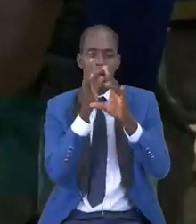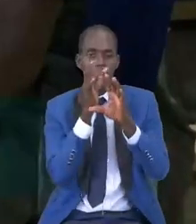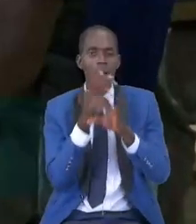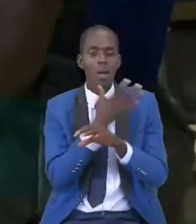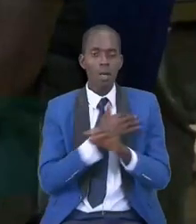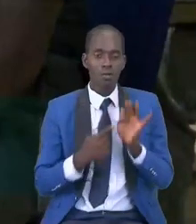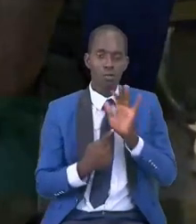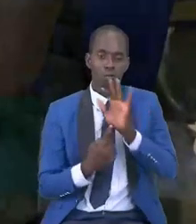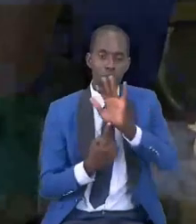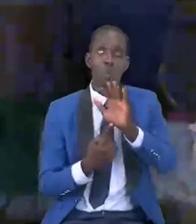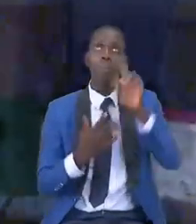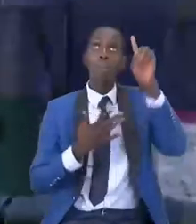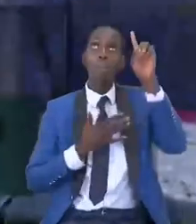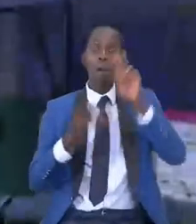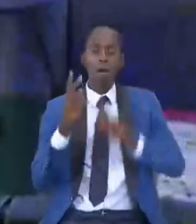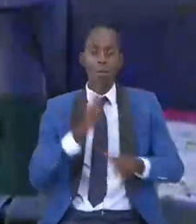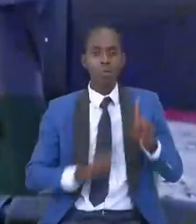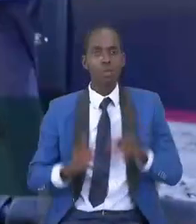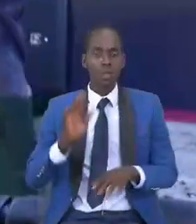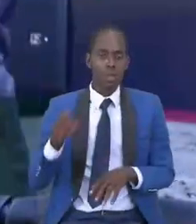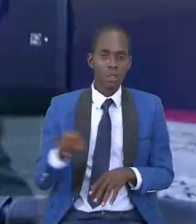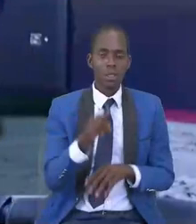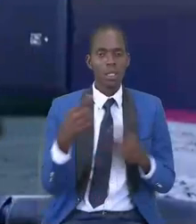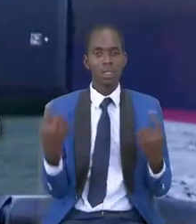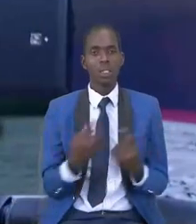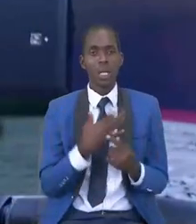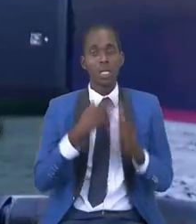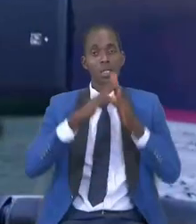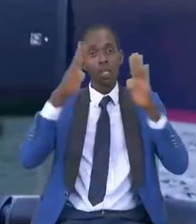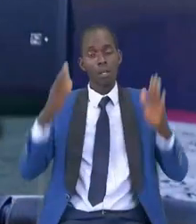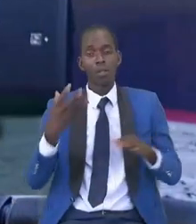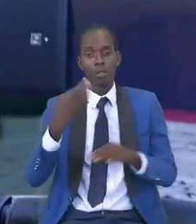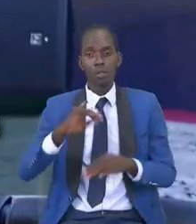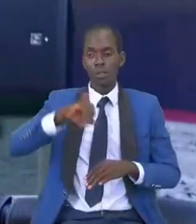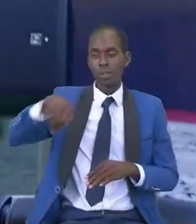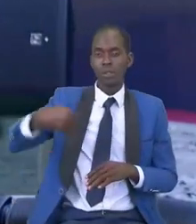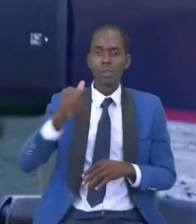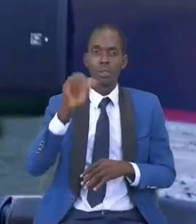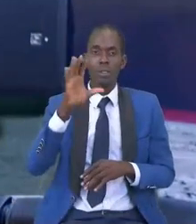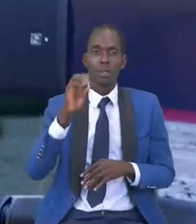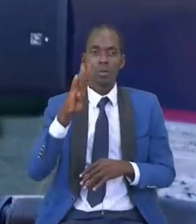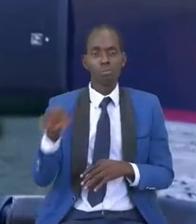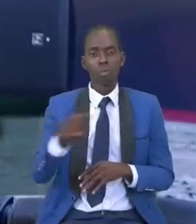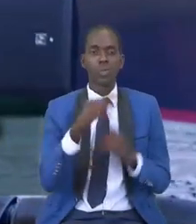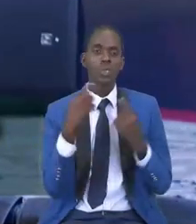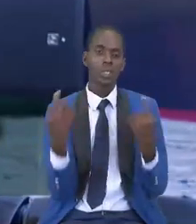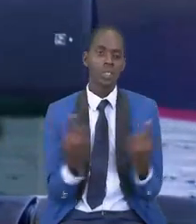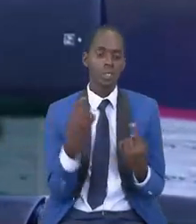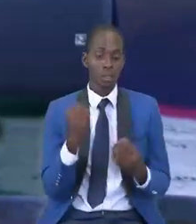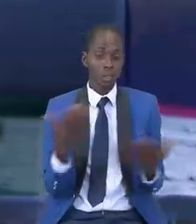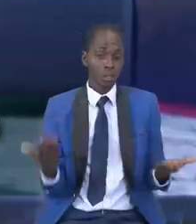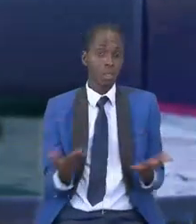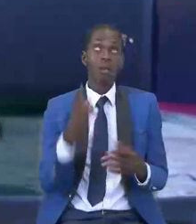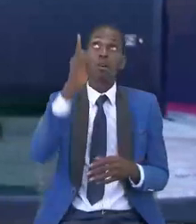Ésaïe 58, verset 1. Crie à plein gosier, ne te retiens pas, élève ta voix comme une trompette et annonce à mon peuple ses iniquités, à la maison de Jacob